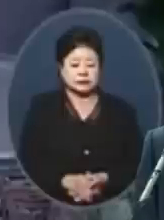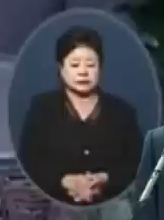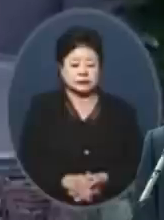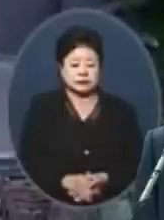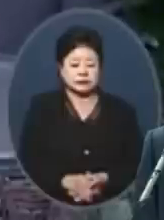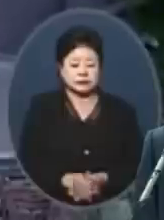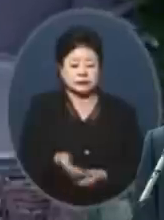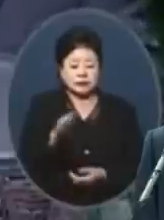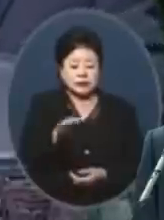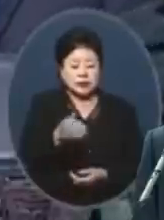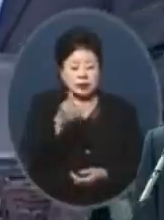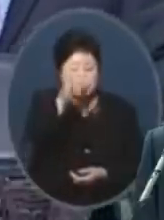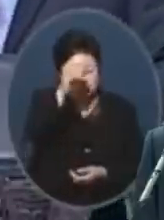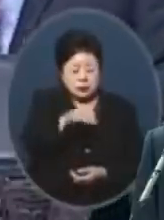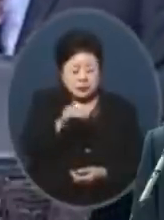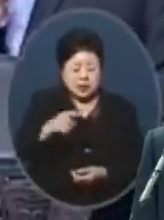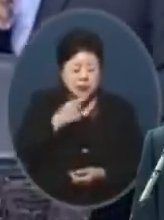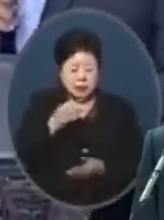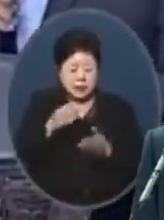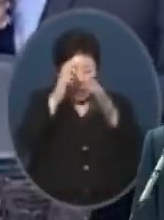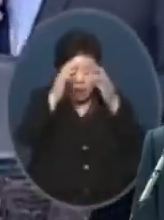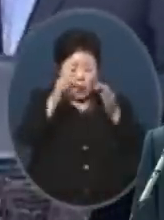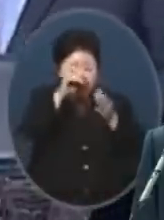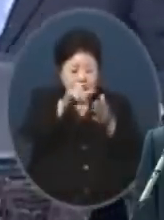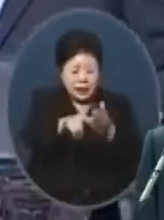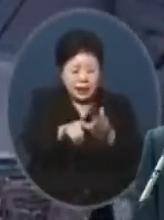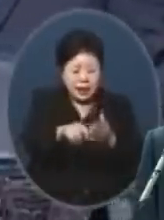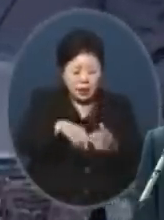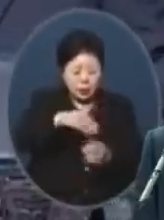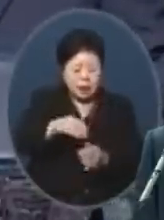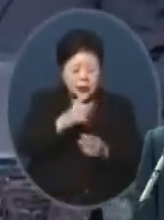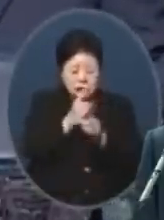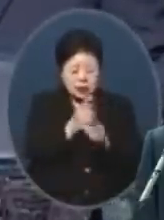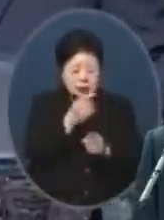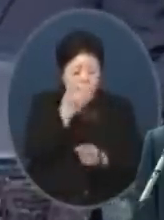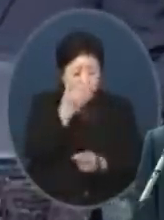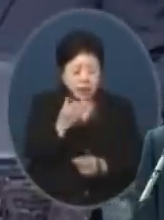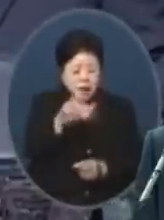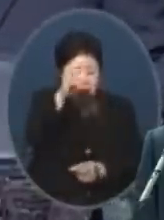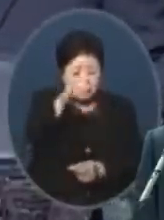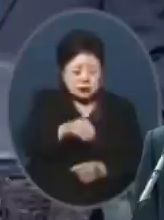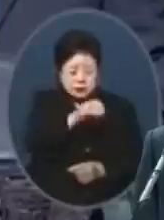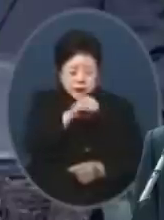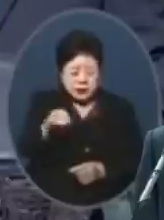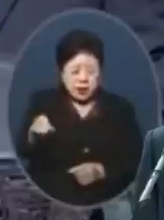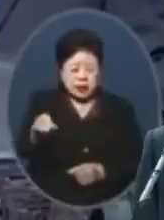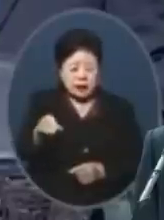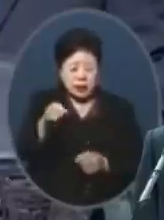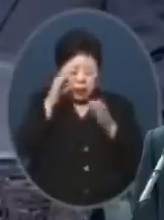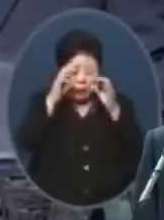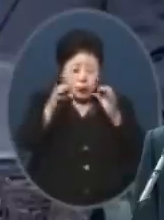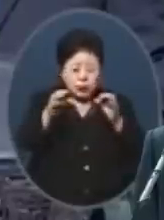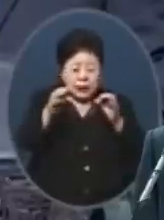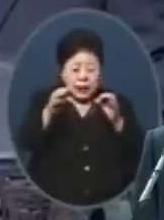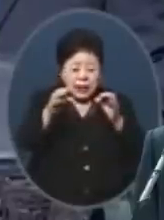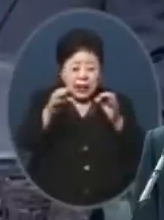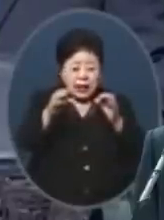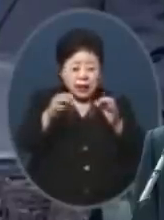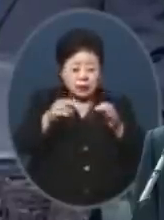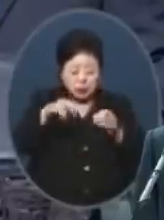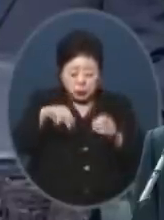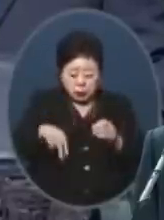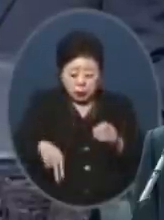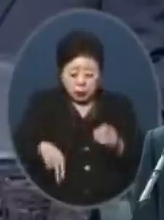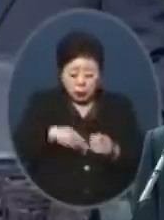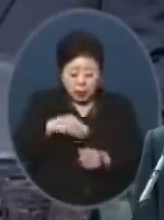into the water. 여러분이 십자가만 바라보고 나가면 환경을 이길 수 있는데 십자가를 바라보고 있다가 눈을